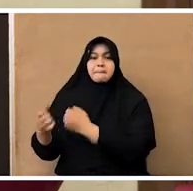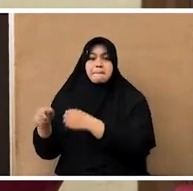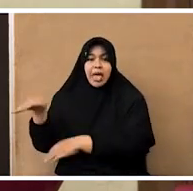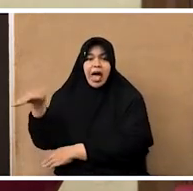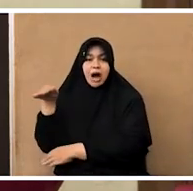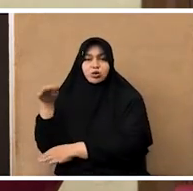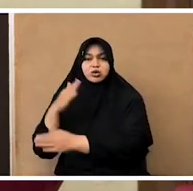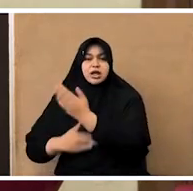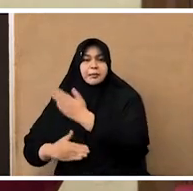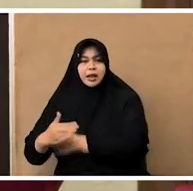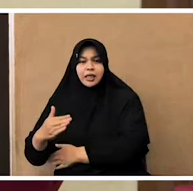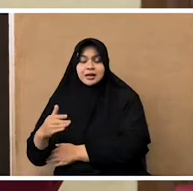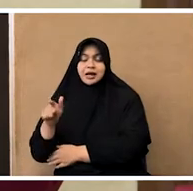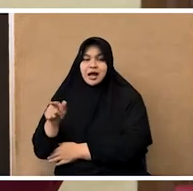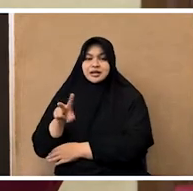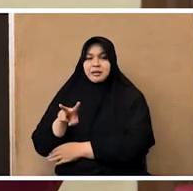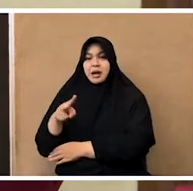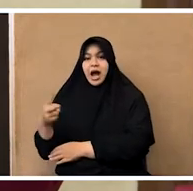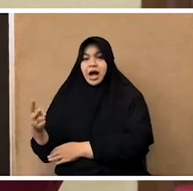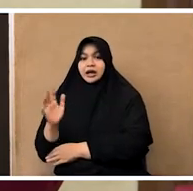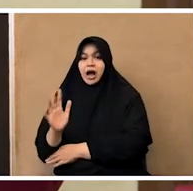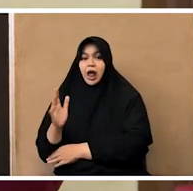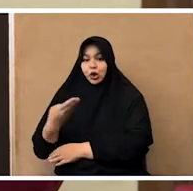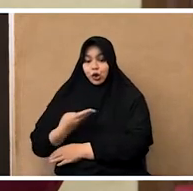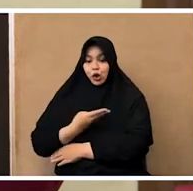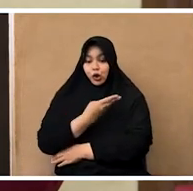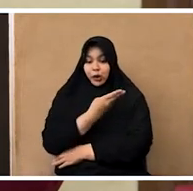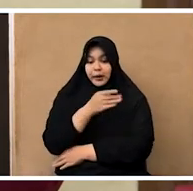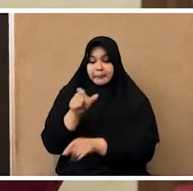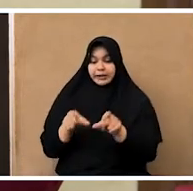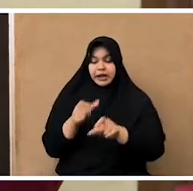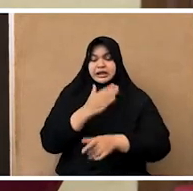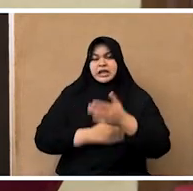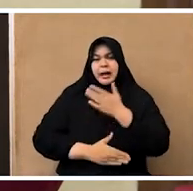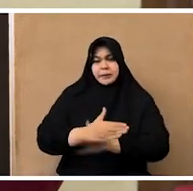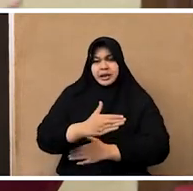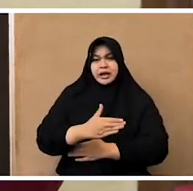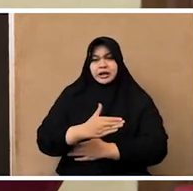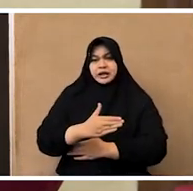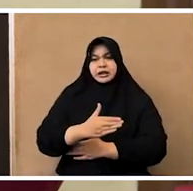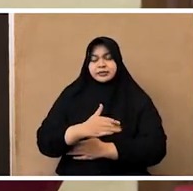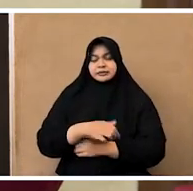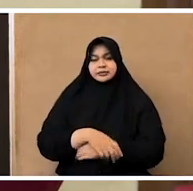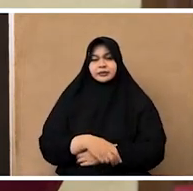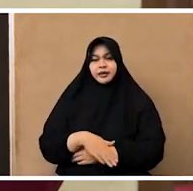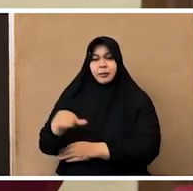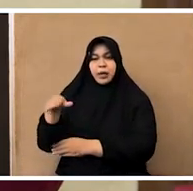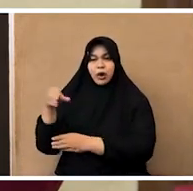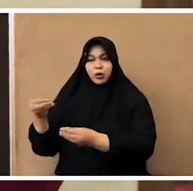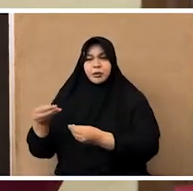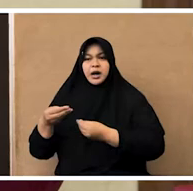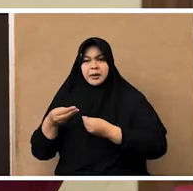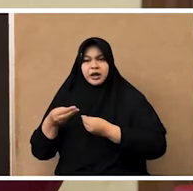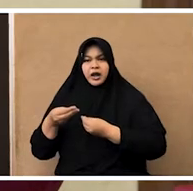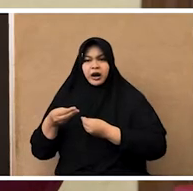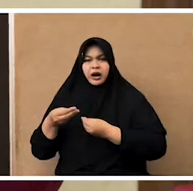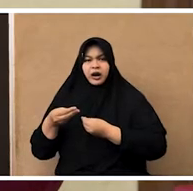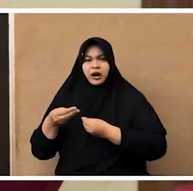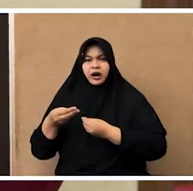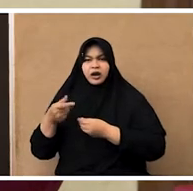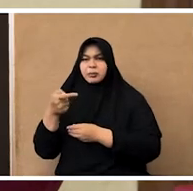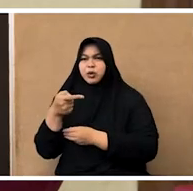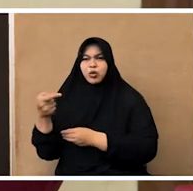dia yang menjadi korbannya adalah penyandang disabilitas pelakunya nanti akan mendapatkan keringanan